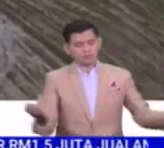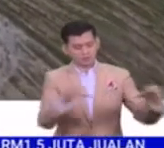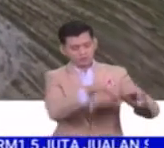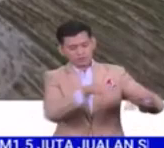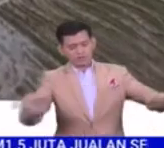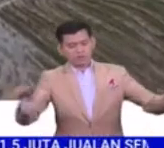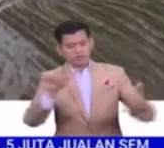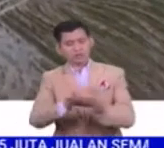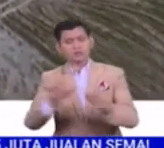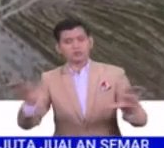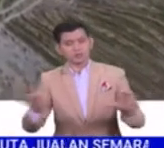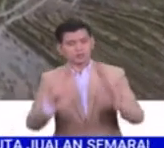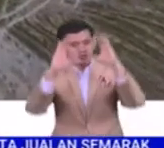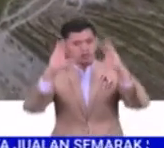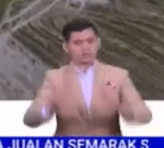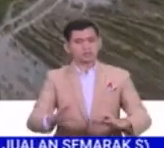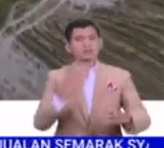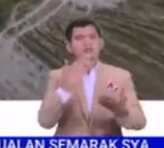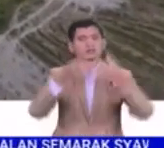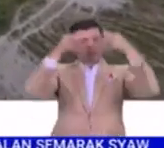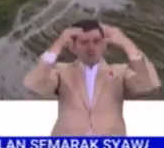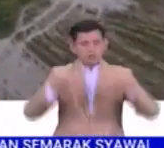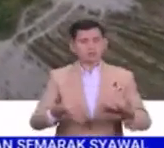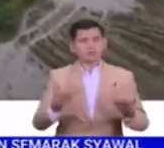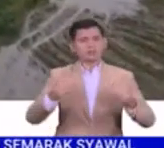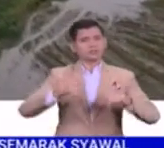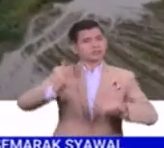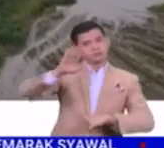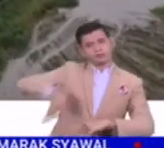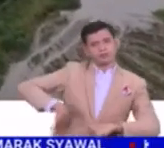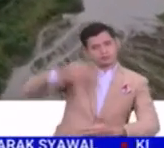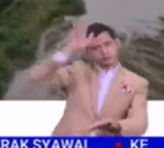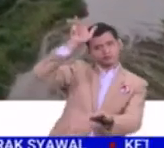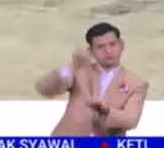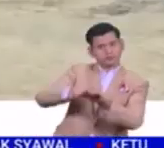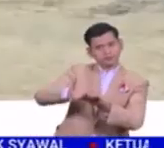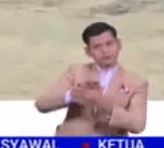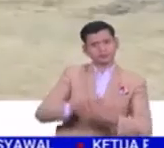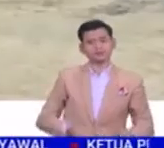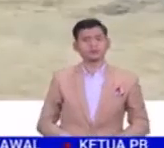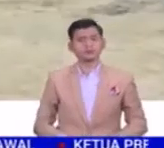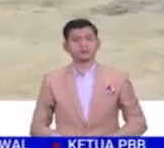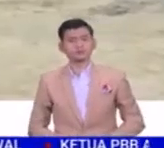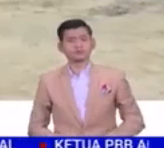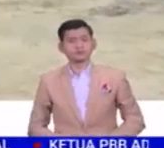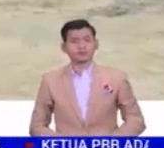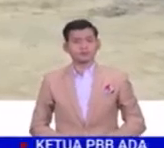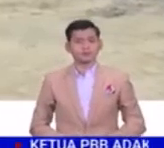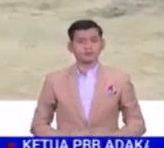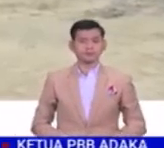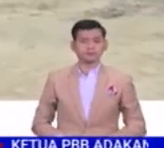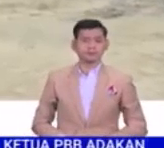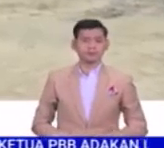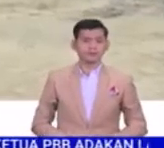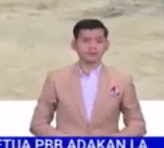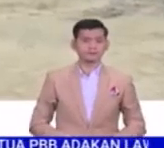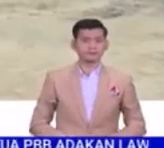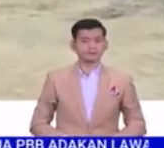terbaik. Bagaimanapun, keputusan mengenainya masih belum dimuktamadkan. Sekarang ini berada di